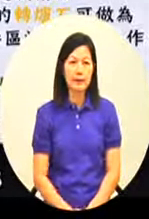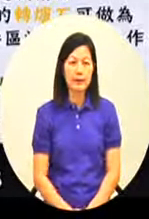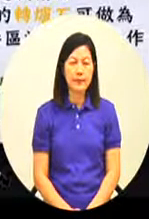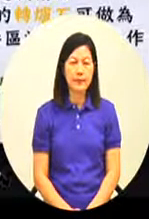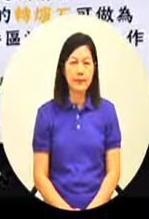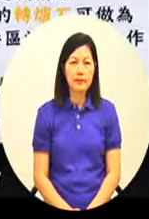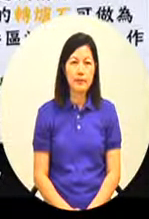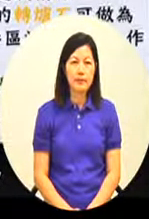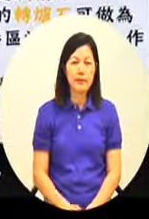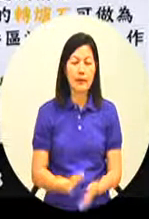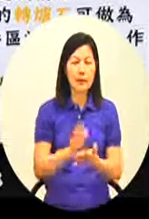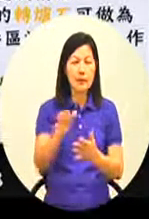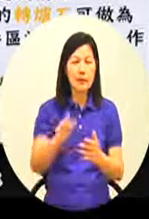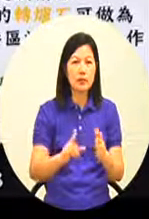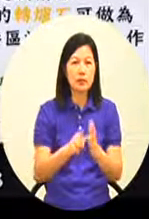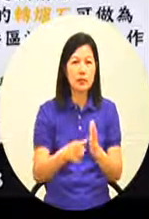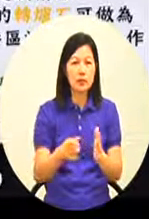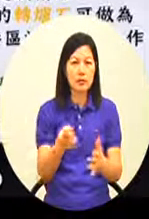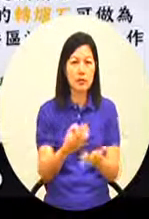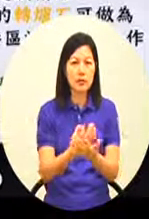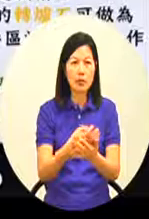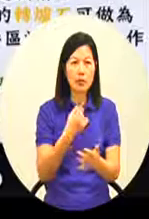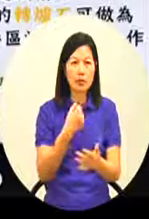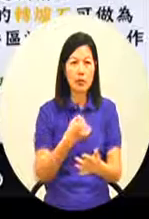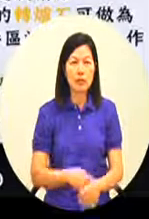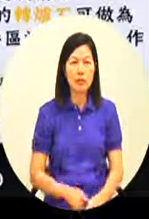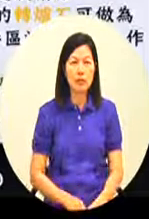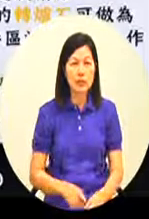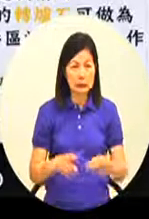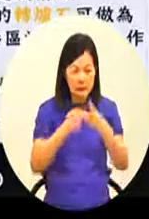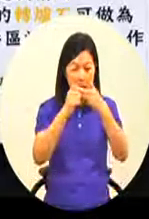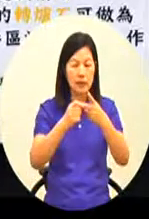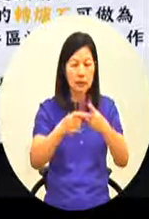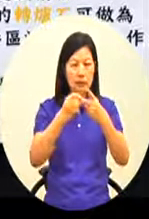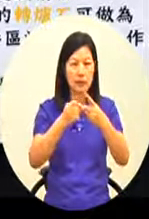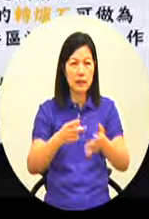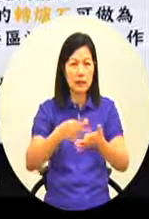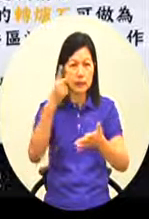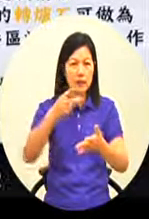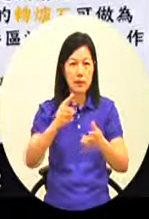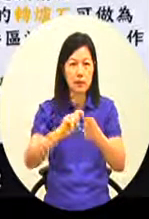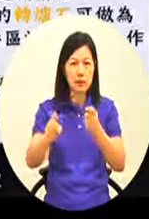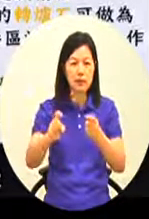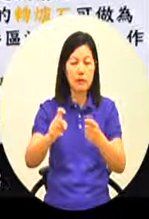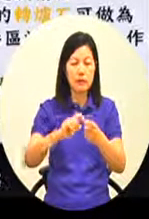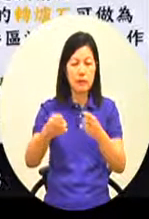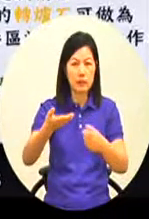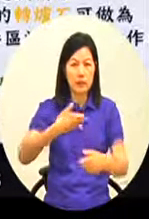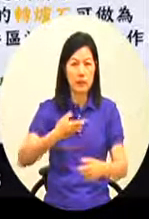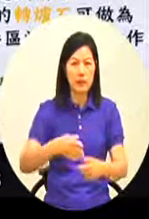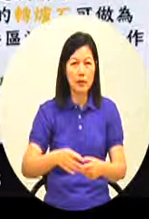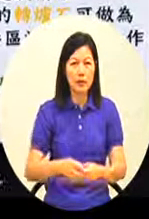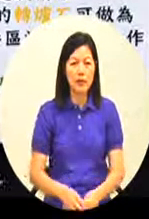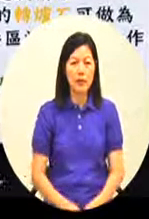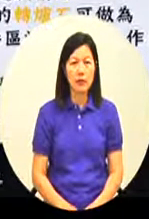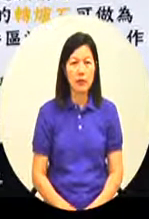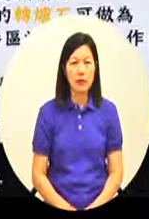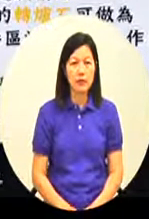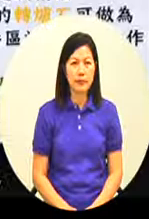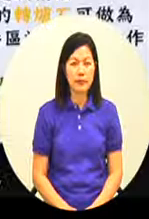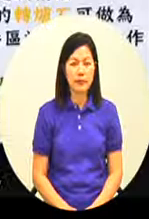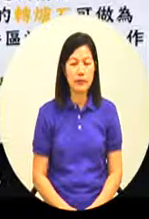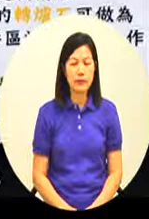后边也无时间，我袂使去第二摆跟第三摆哈，这样好了，第二次就好了啦，好，十分钟一次，十分钟可以吗？跟主席请示一下。